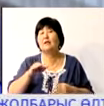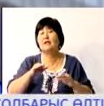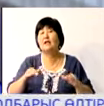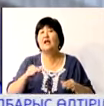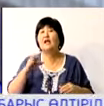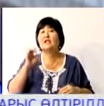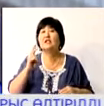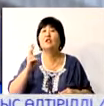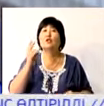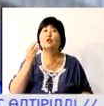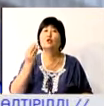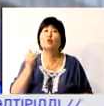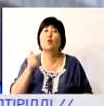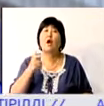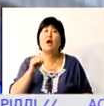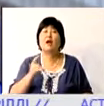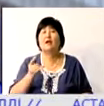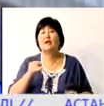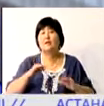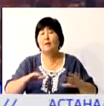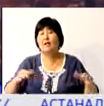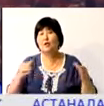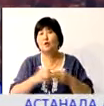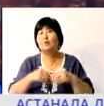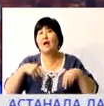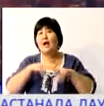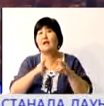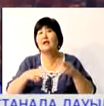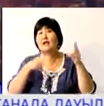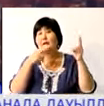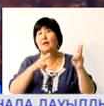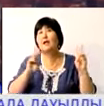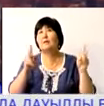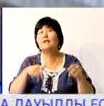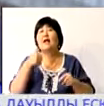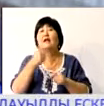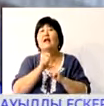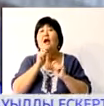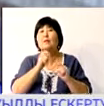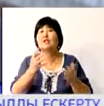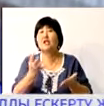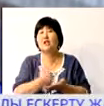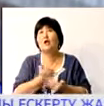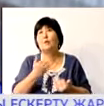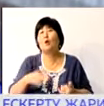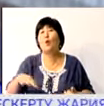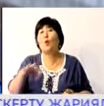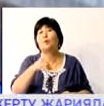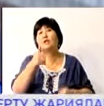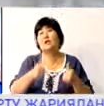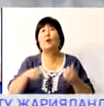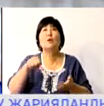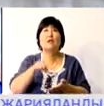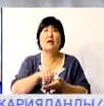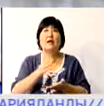Шуағы балабақшасының топтарымен Астанаға барып биден гран-при жеңіп алып келді. Менің енді облыстық байқауға мінекей